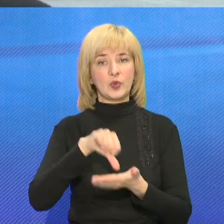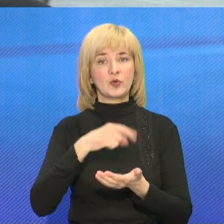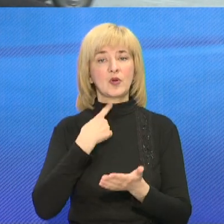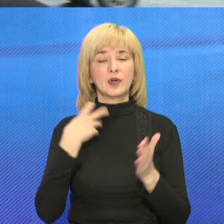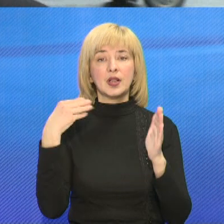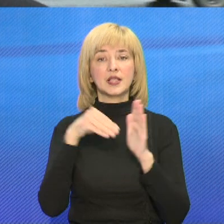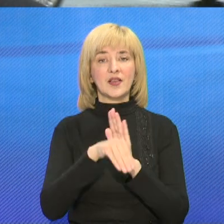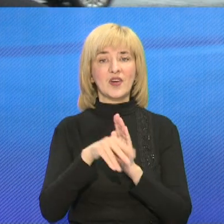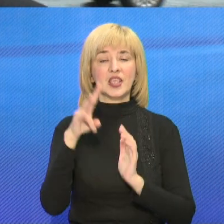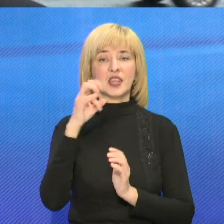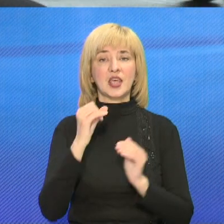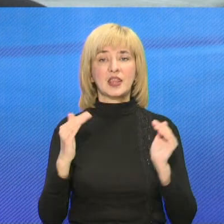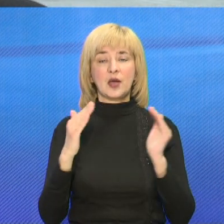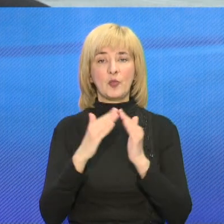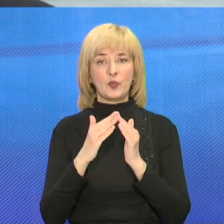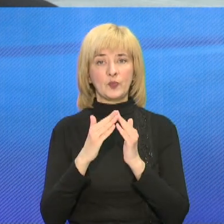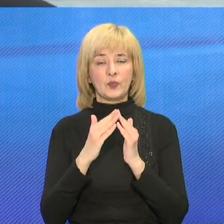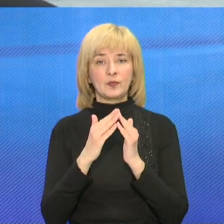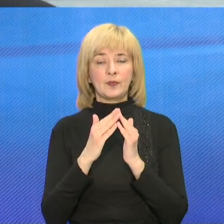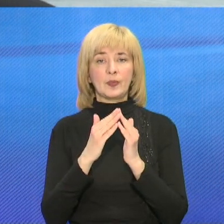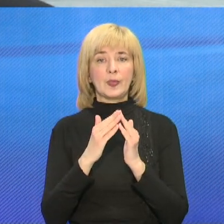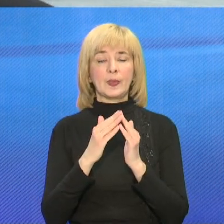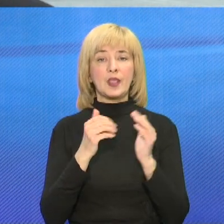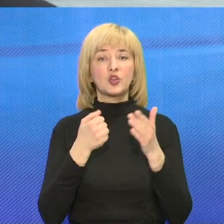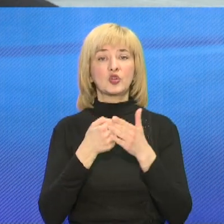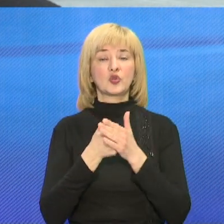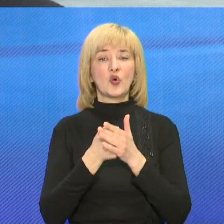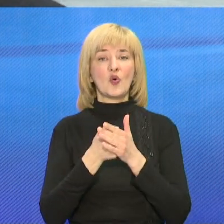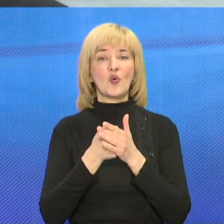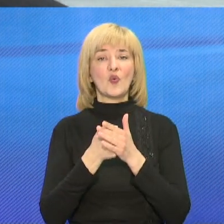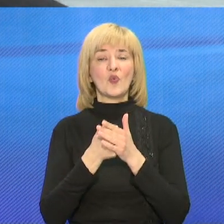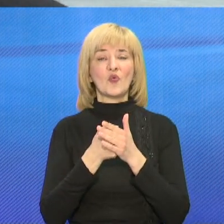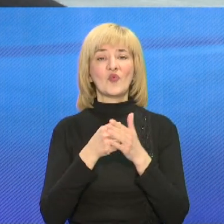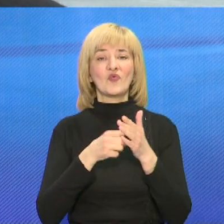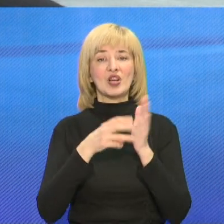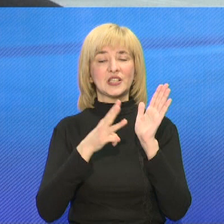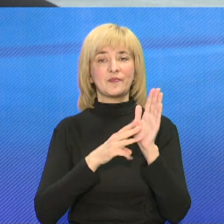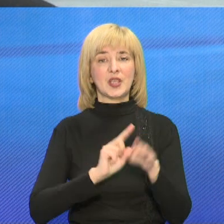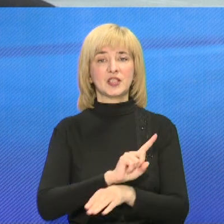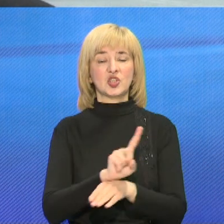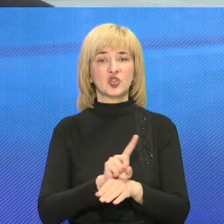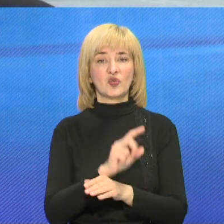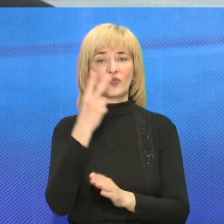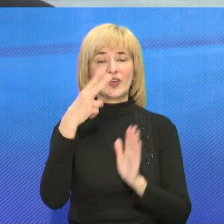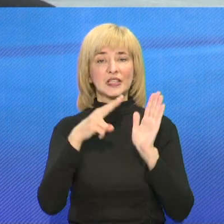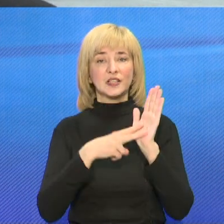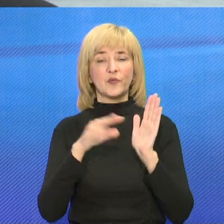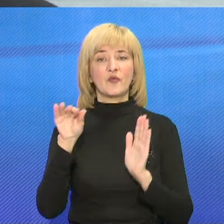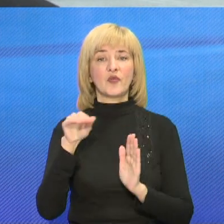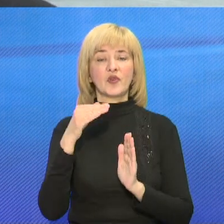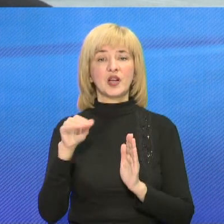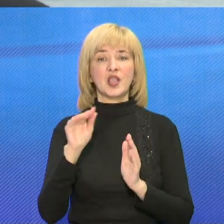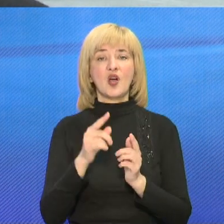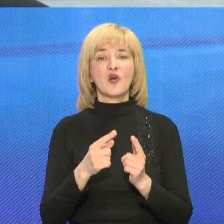голосовании на дому. При этом до 18 часов 27 февраля в участковую